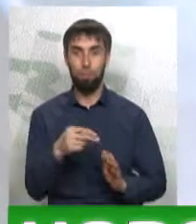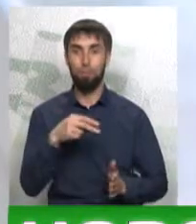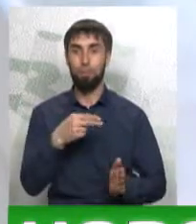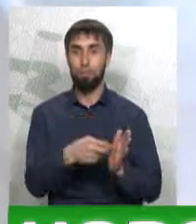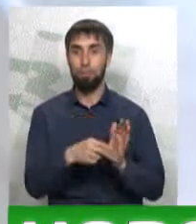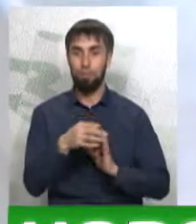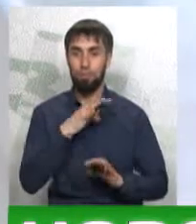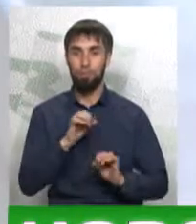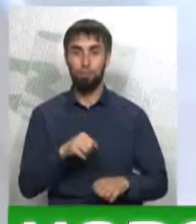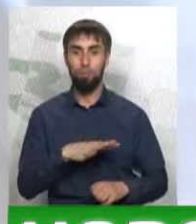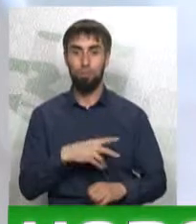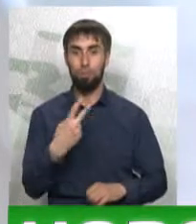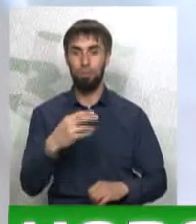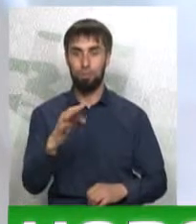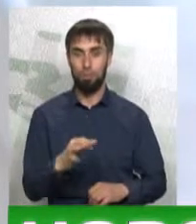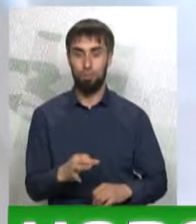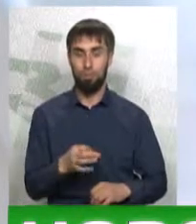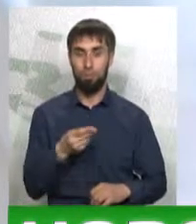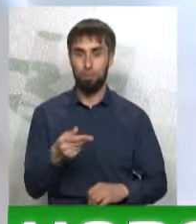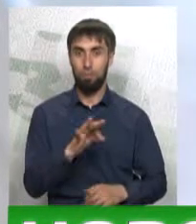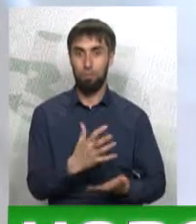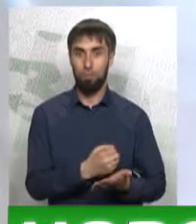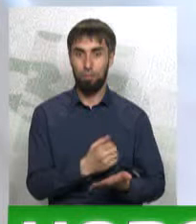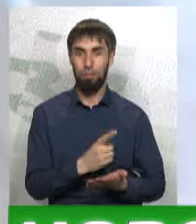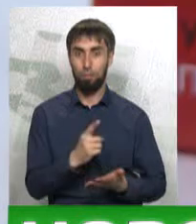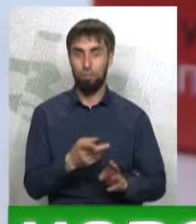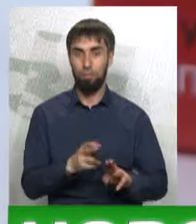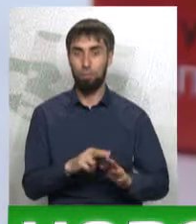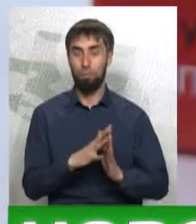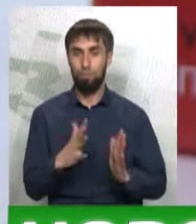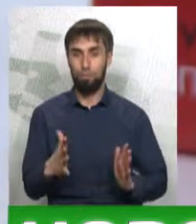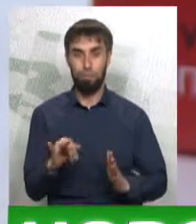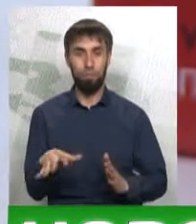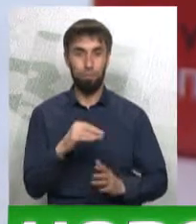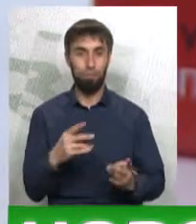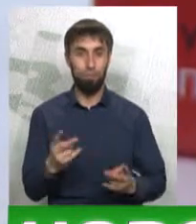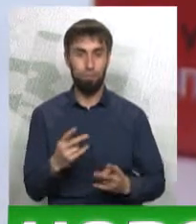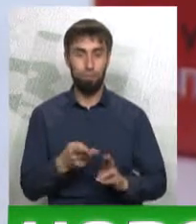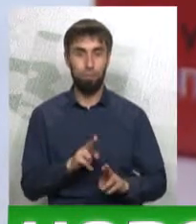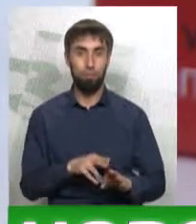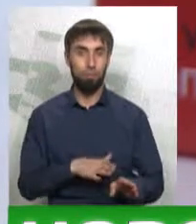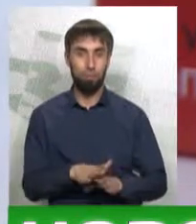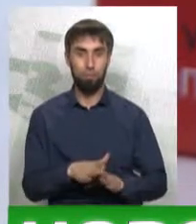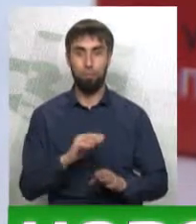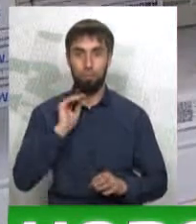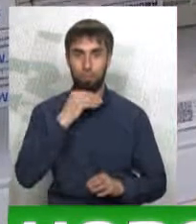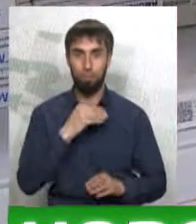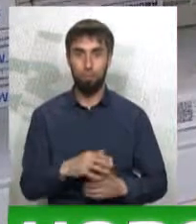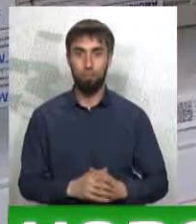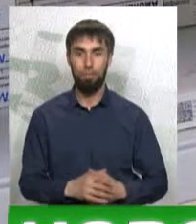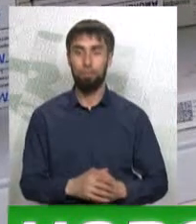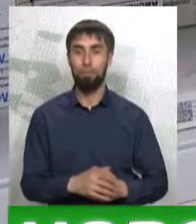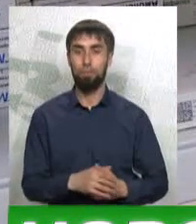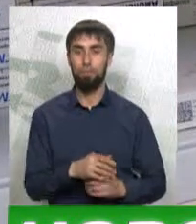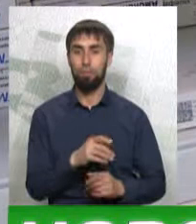лекарств в среднем займет 20% от дохода, что довольно накладно, и многие вынуждены прибегать к максимальной экономии. Люди